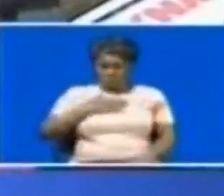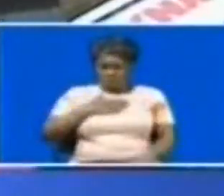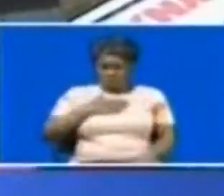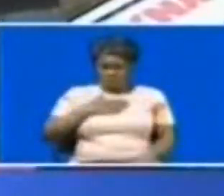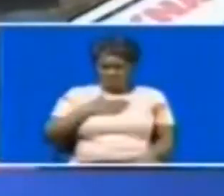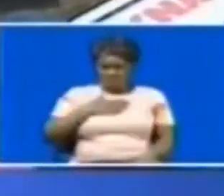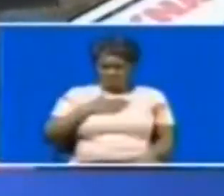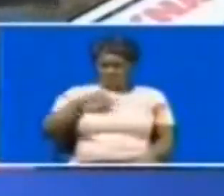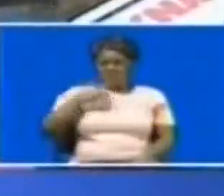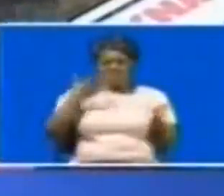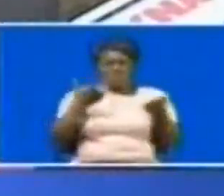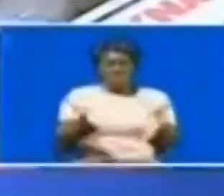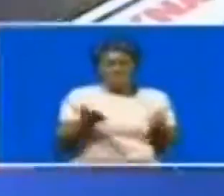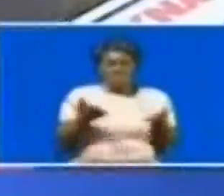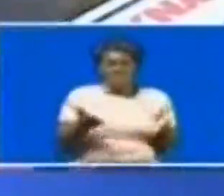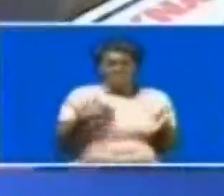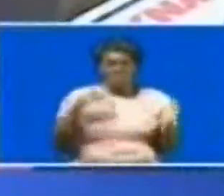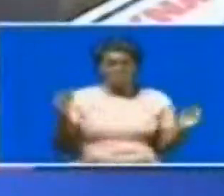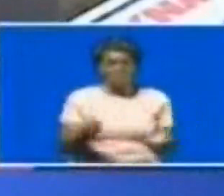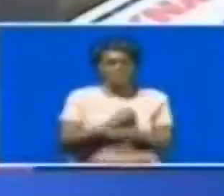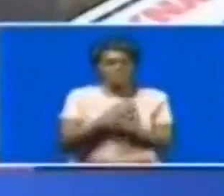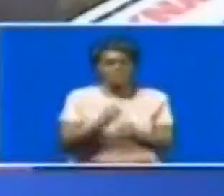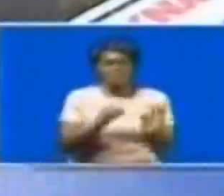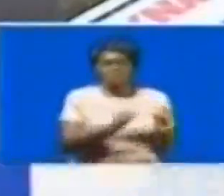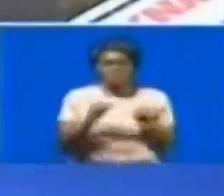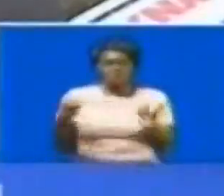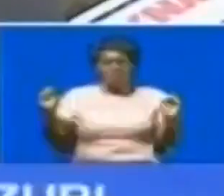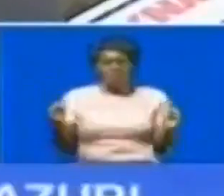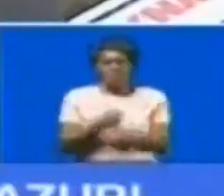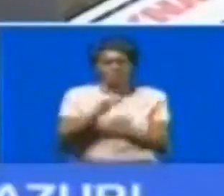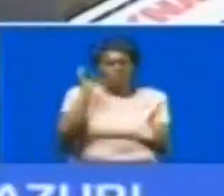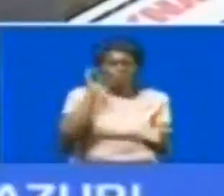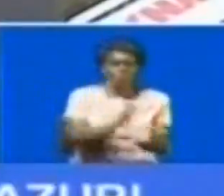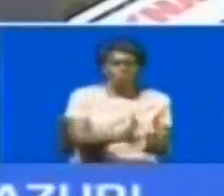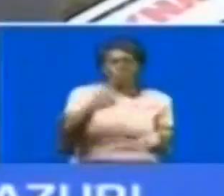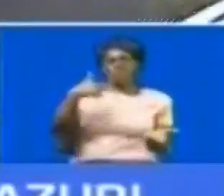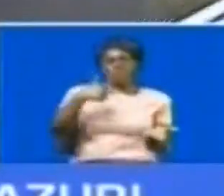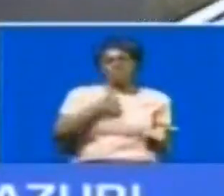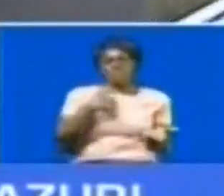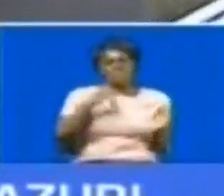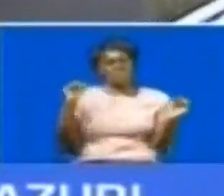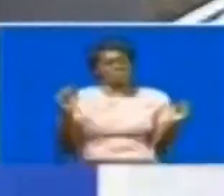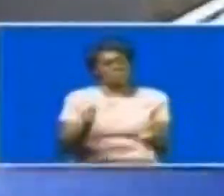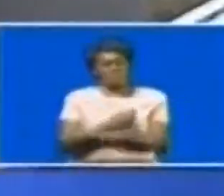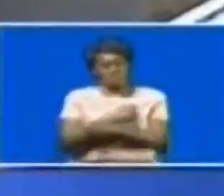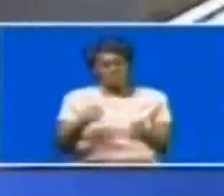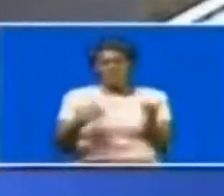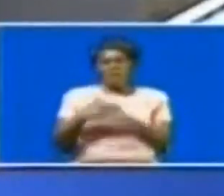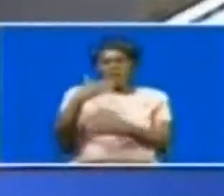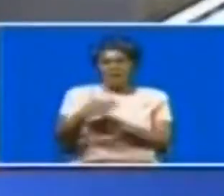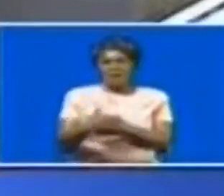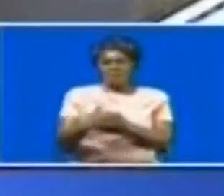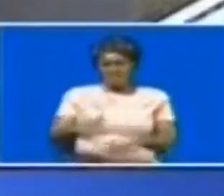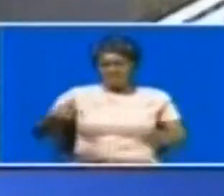only who reside. We are here. Mimi niko hapa. Hamnitoi wala hamwezi kunifanya lolote. Baada